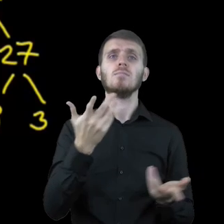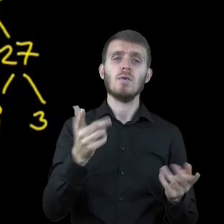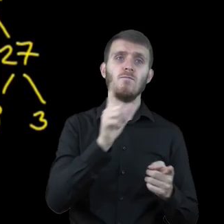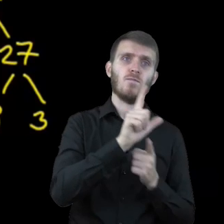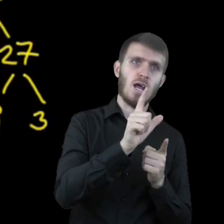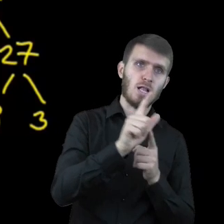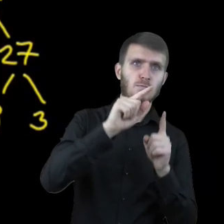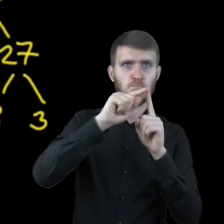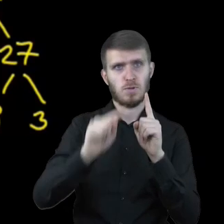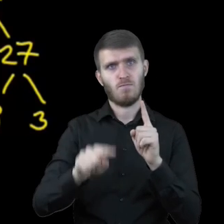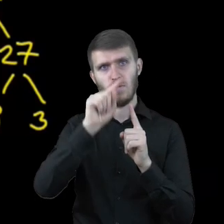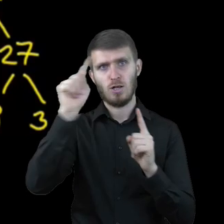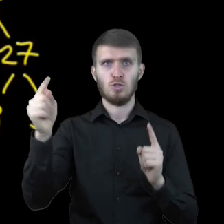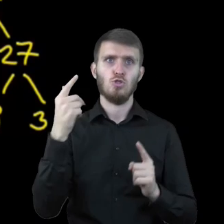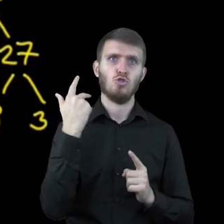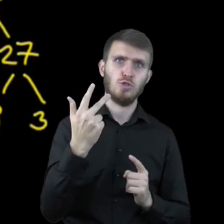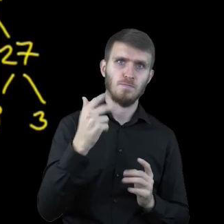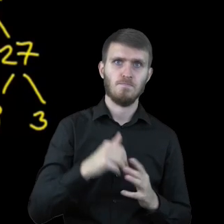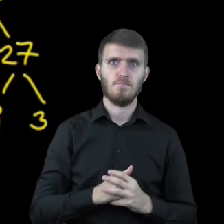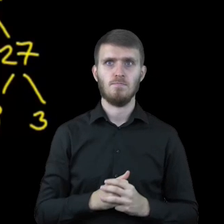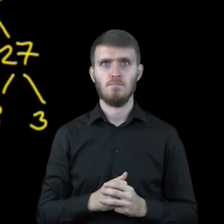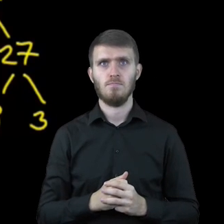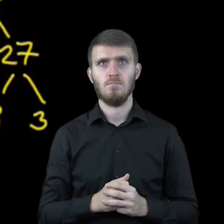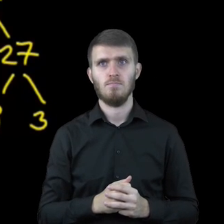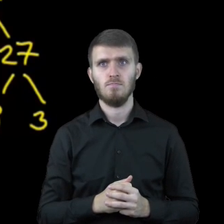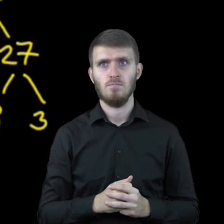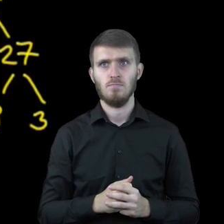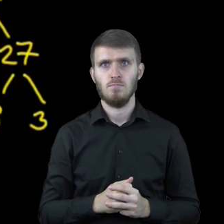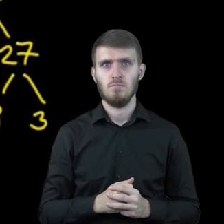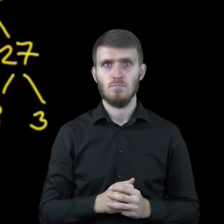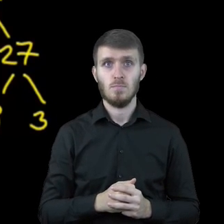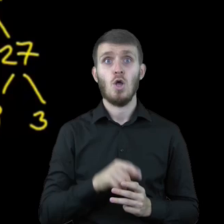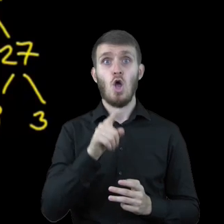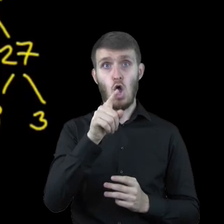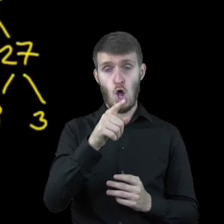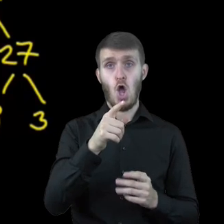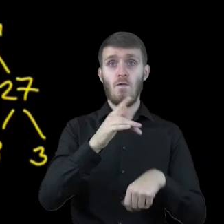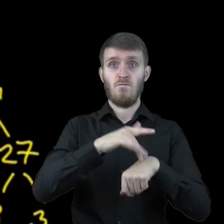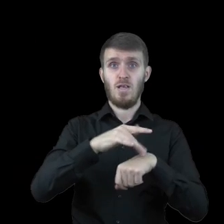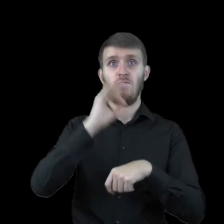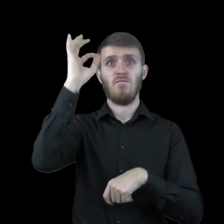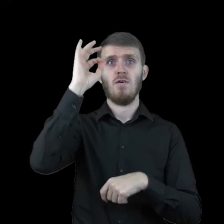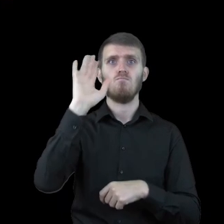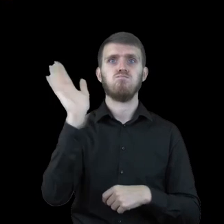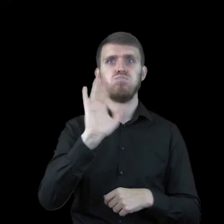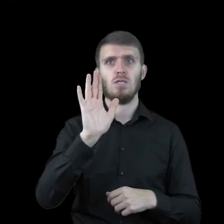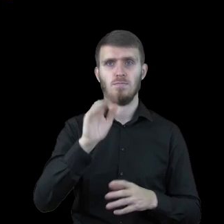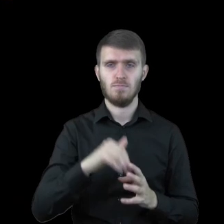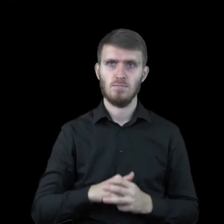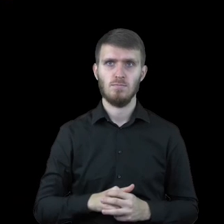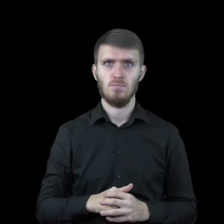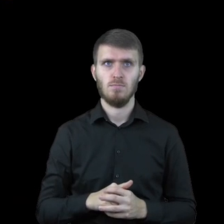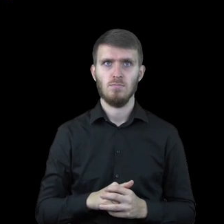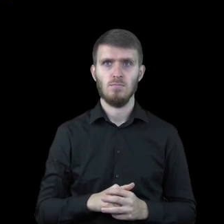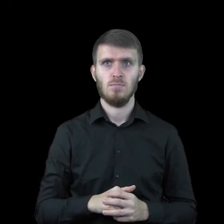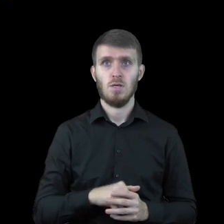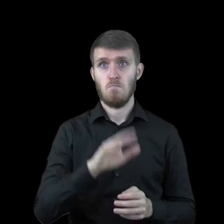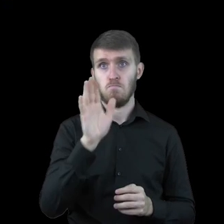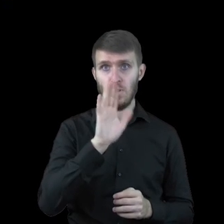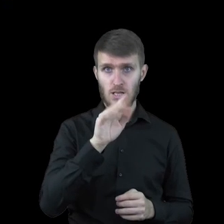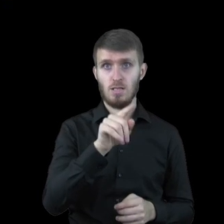tutaj 12 pierwiastków z 3. I to jest nasza poszukiwana